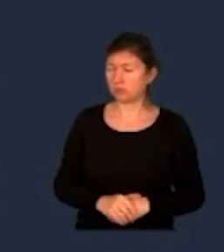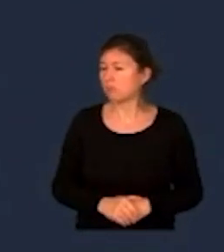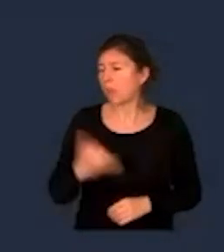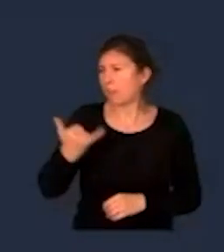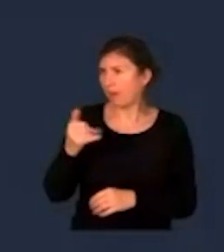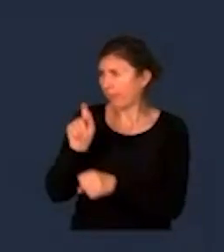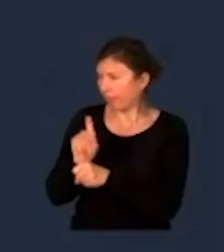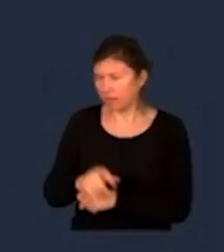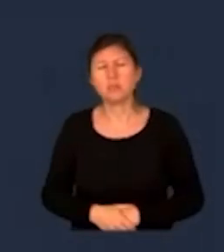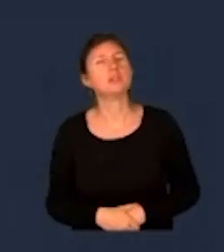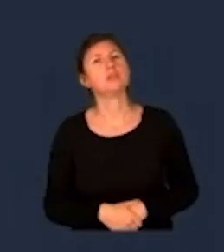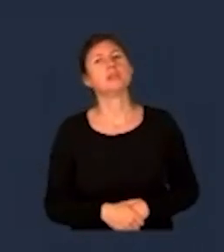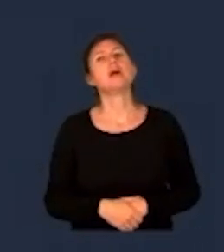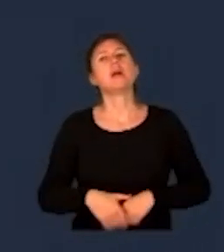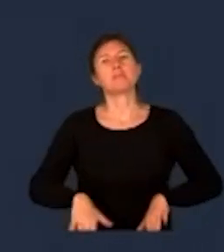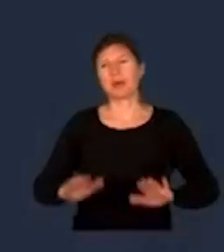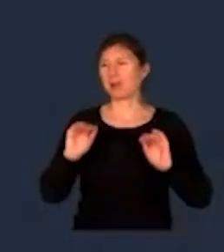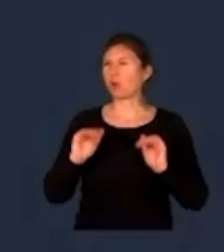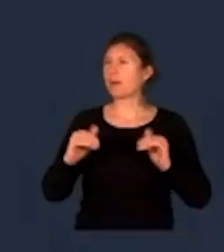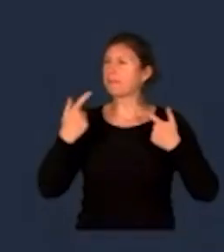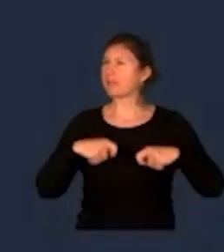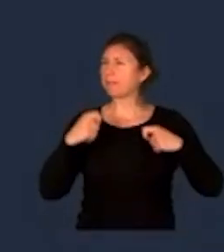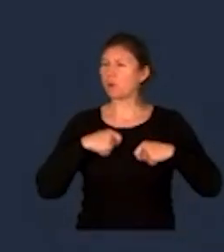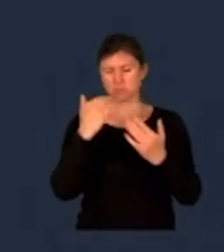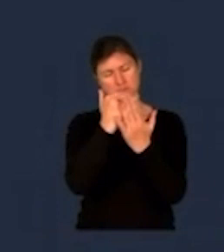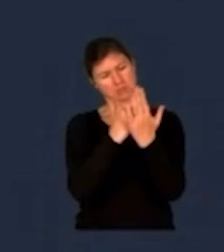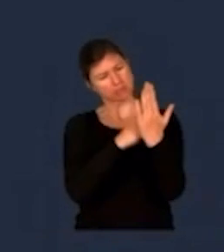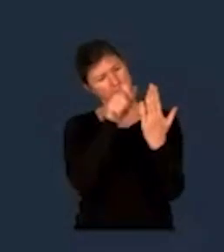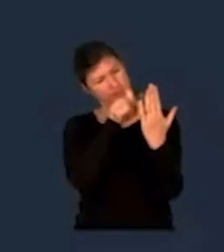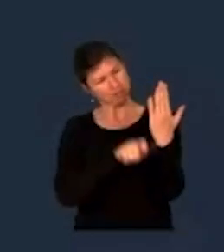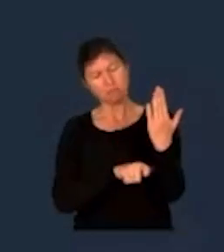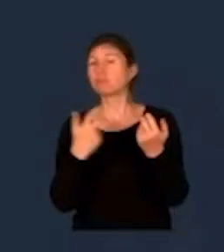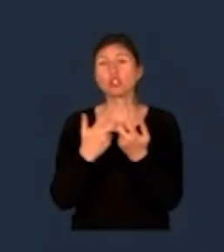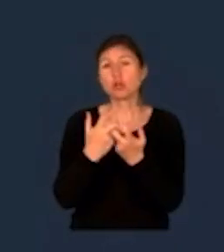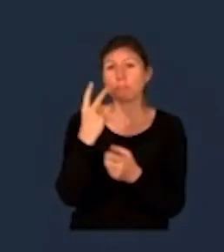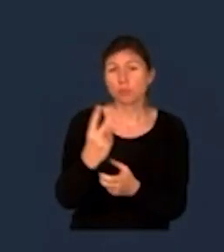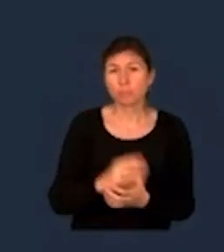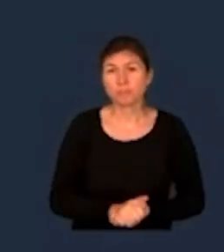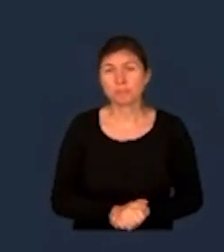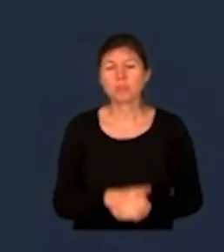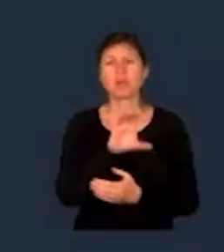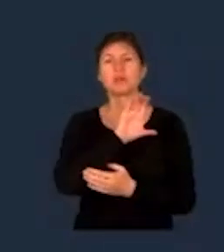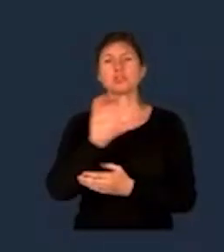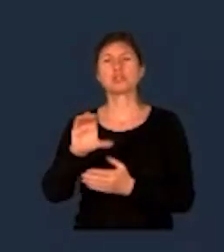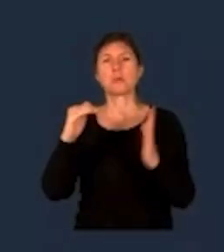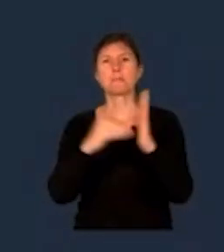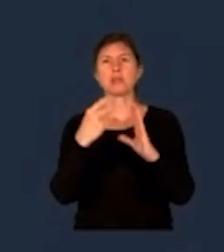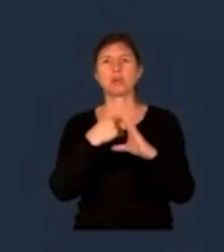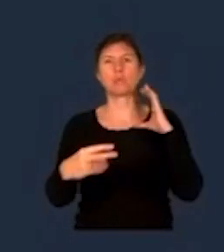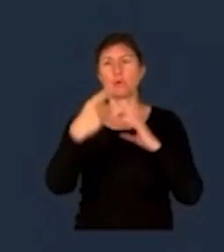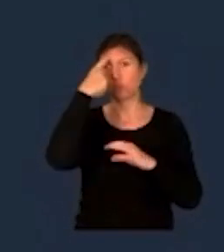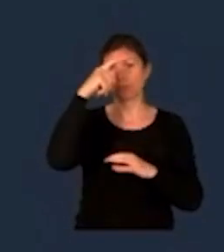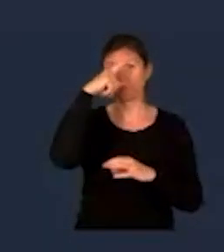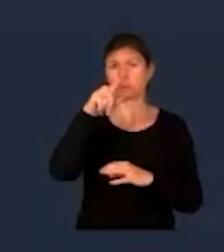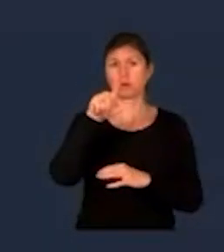cependant un regard sur les dépenses nous laisse dubitatif voici deux exemples 100.000 euros pour la lycra association